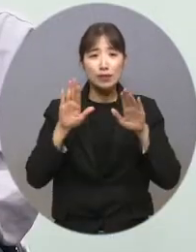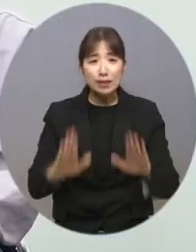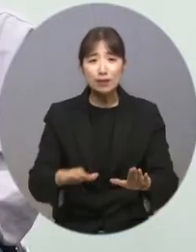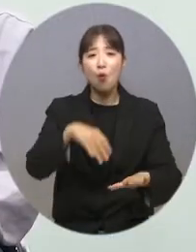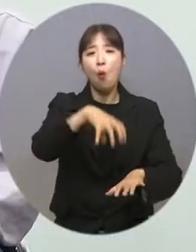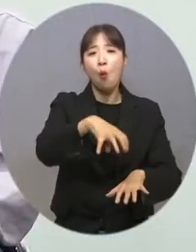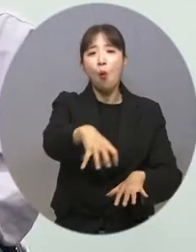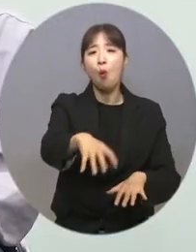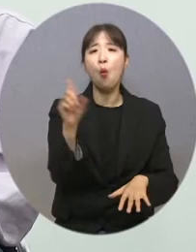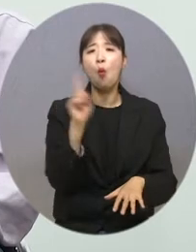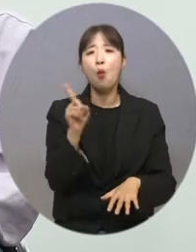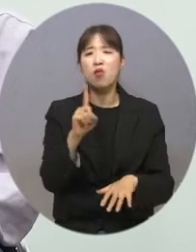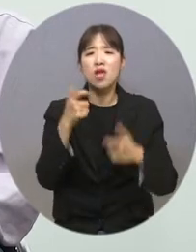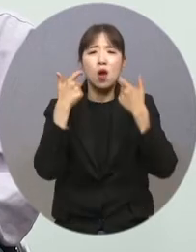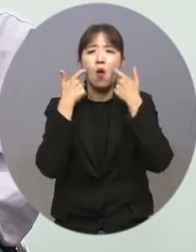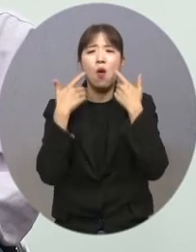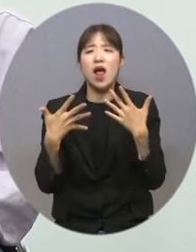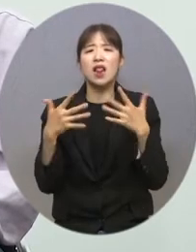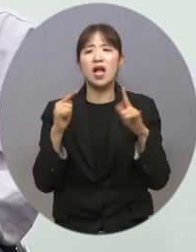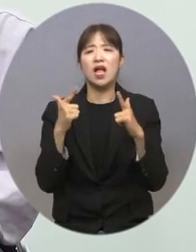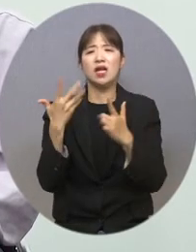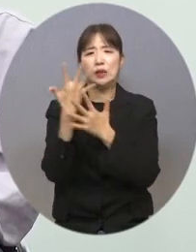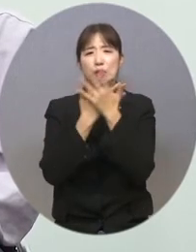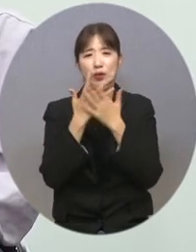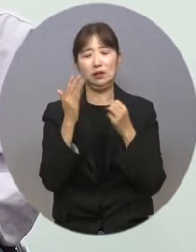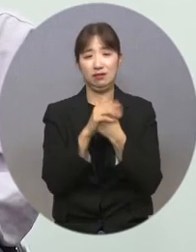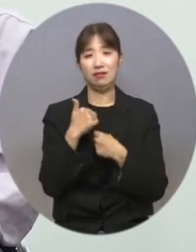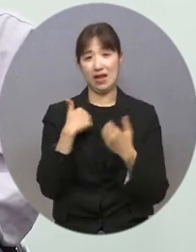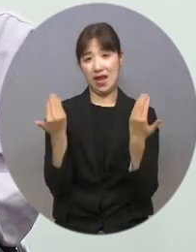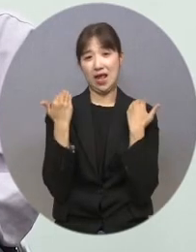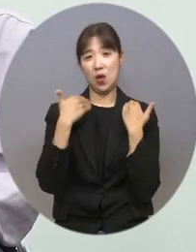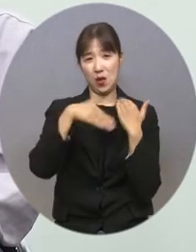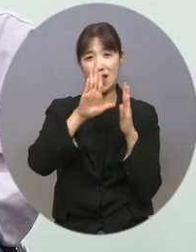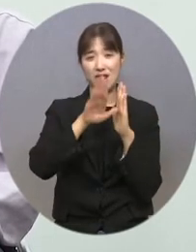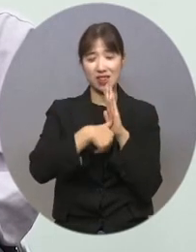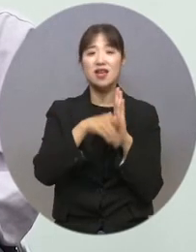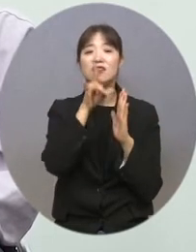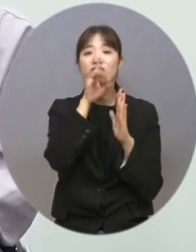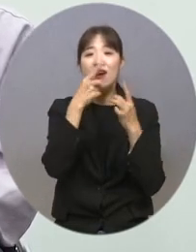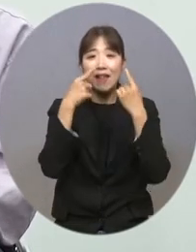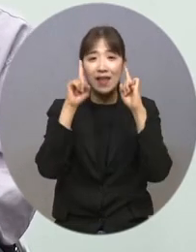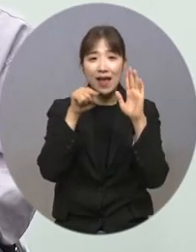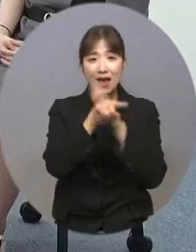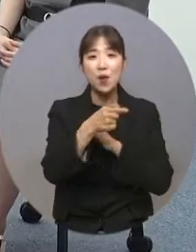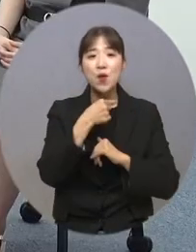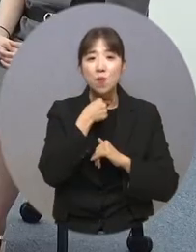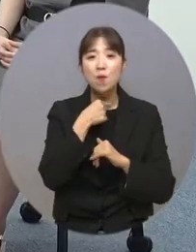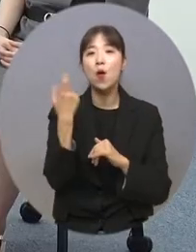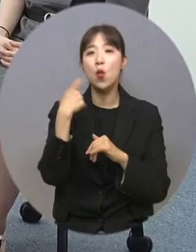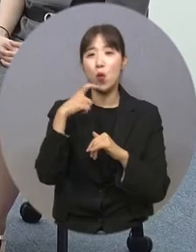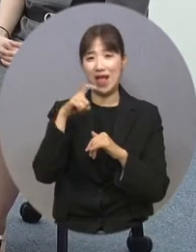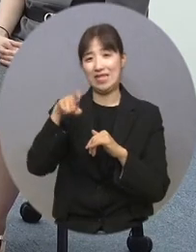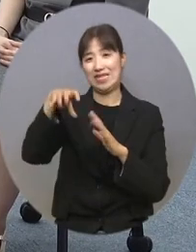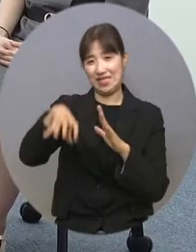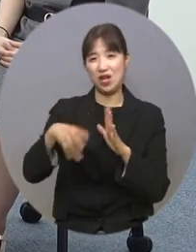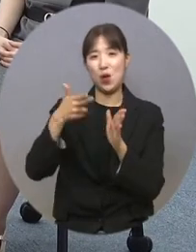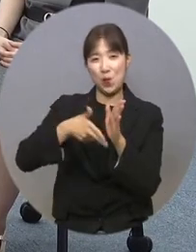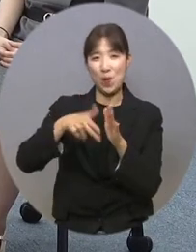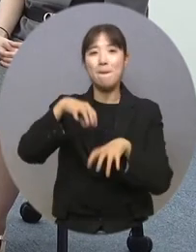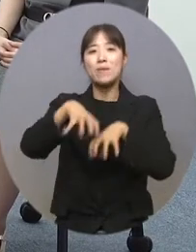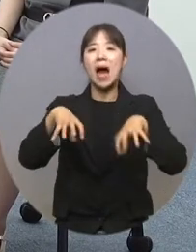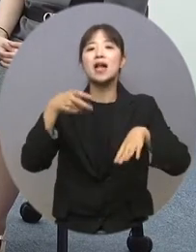고 이런 걸 안 해주는데 찾아 끊겨서 제가 학교를 갈 때 중앙대 까지 가려면 노량진 여기서 이제 마을버스 로 가서 다 되거든요